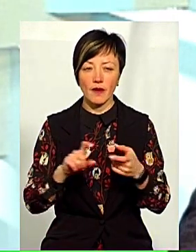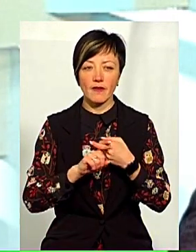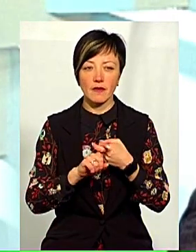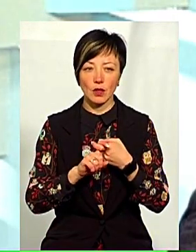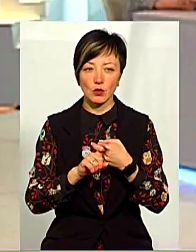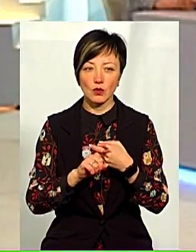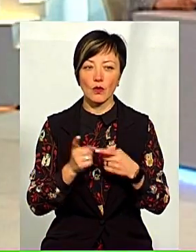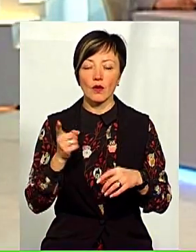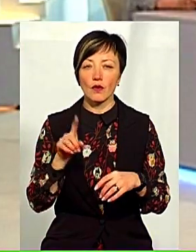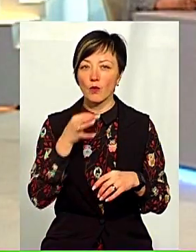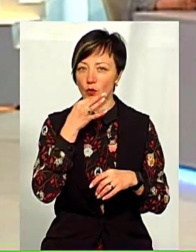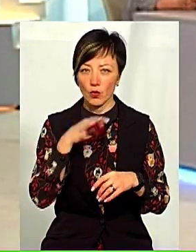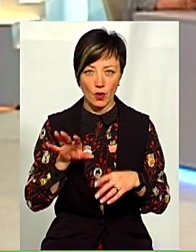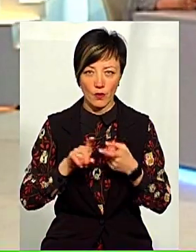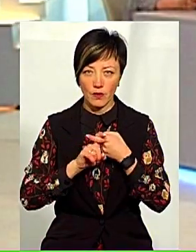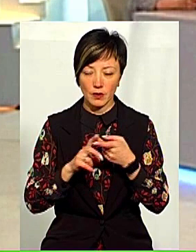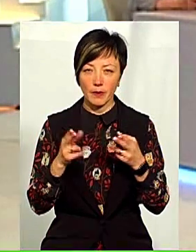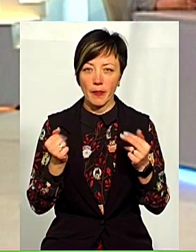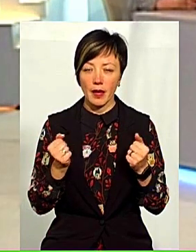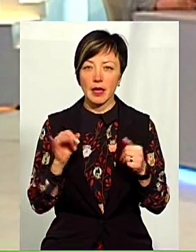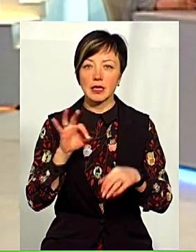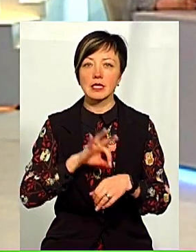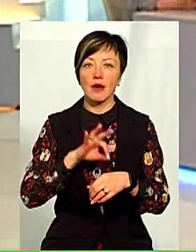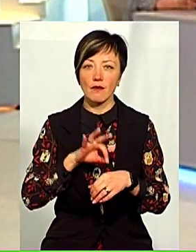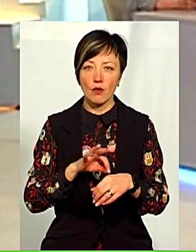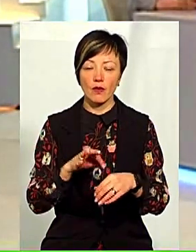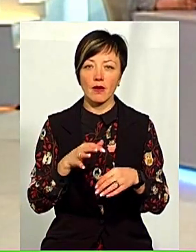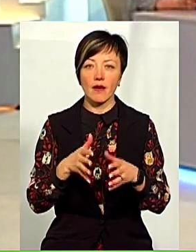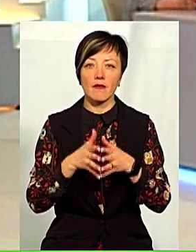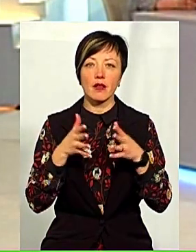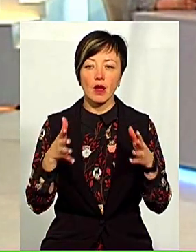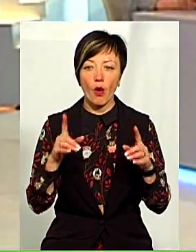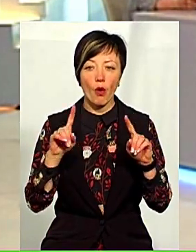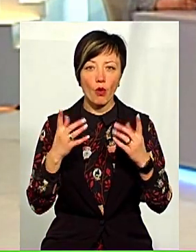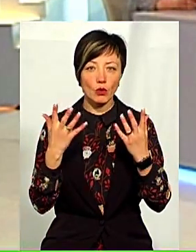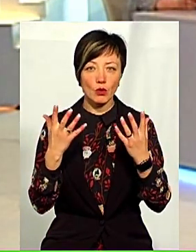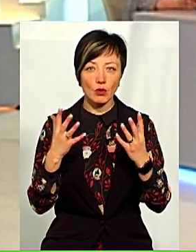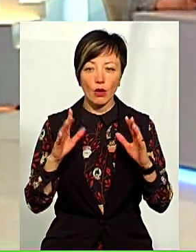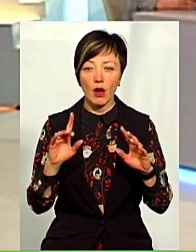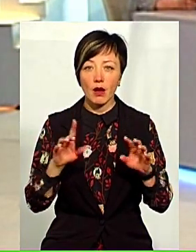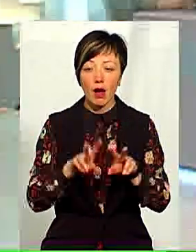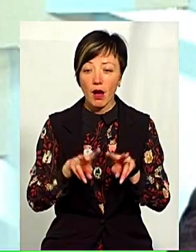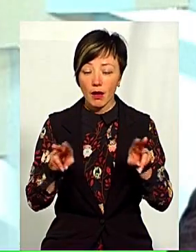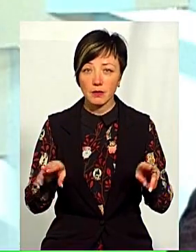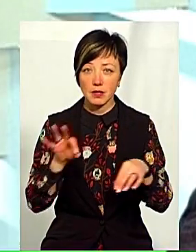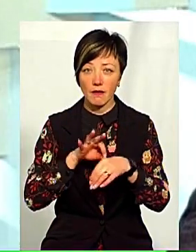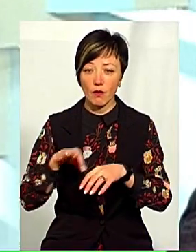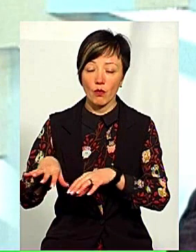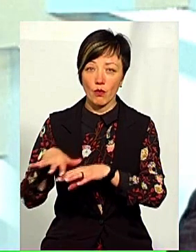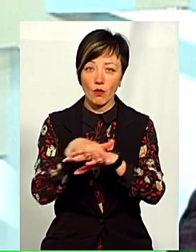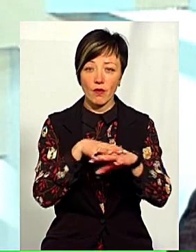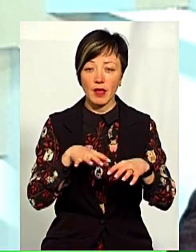вірусу, в тому будь-якого числі, вірусу, так. І захворювання великої, одномоментного захворювання, і